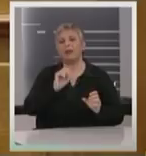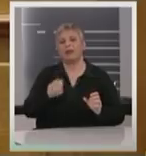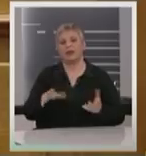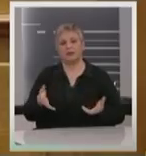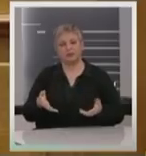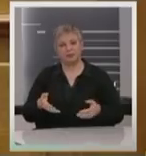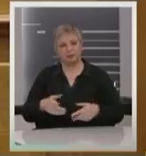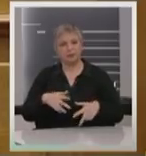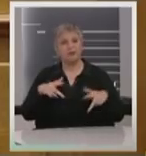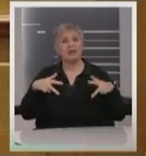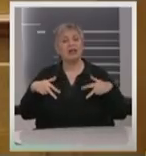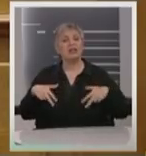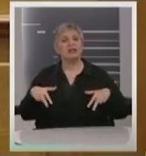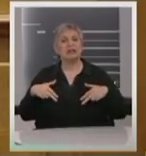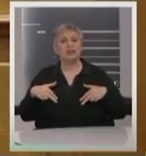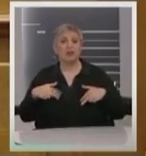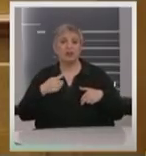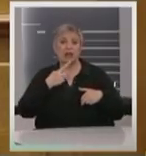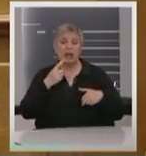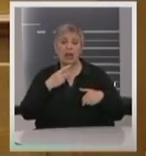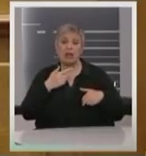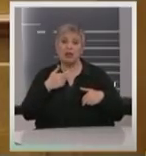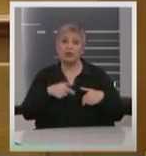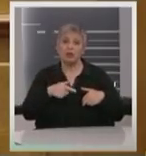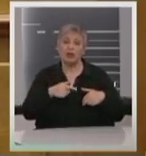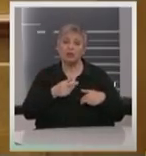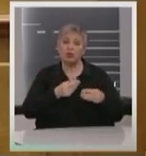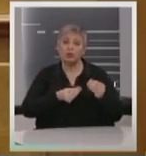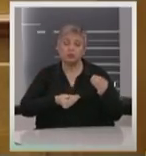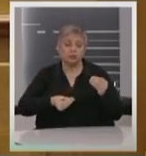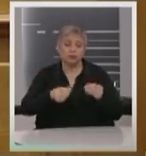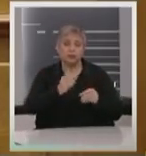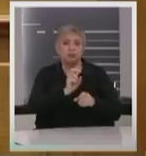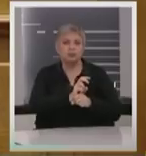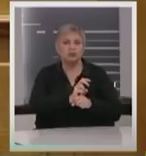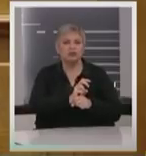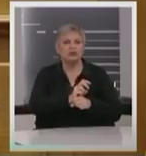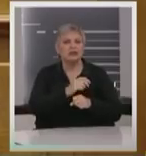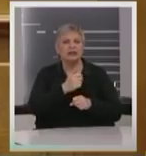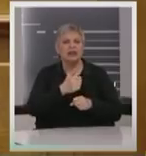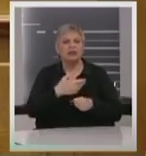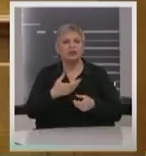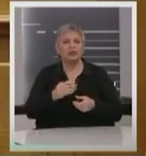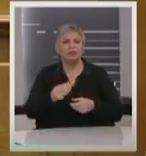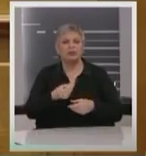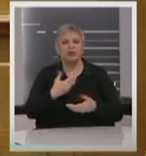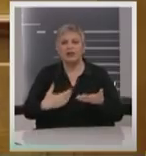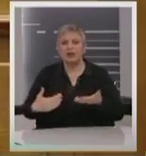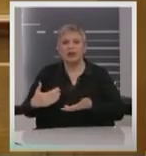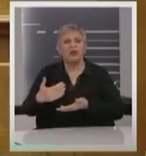άλλα ότι το υπερπλεώνασμα βασίστηκε σε έσοδα από τη μείωση της